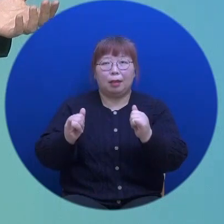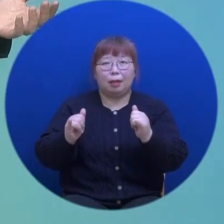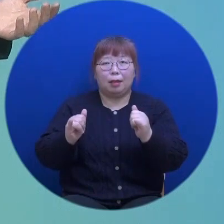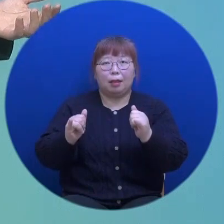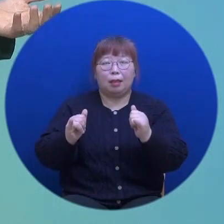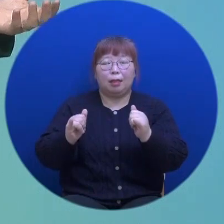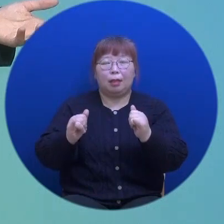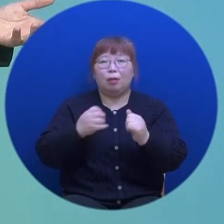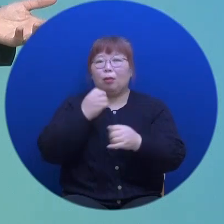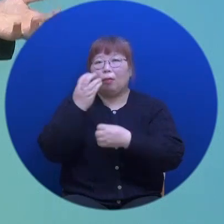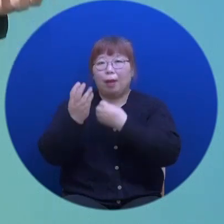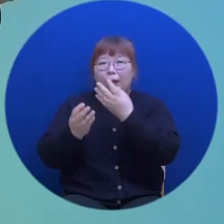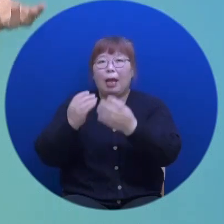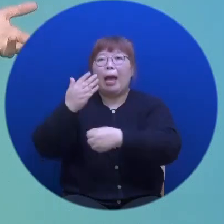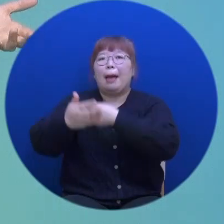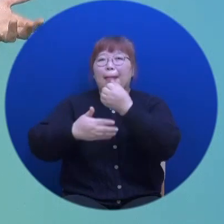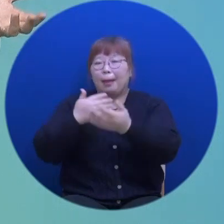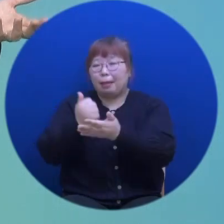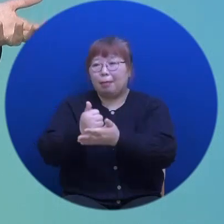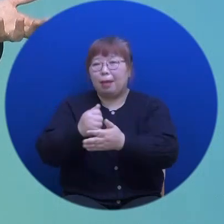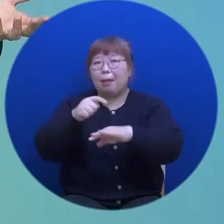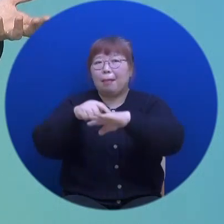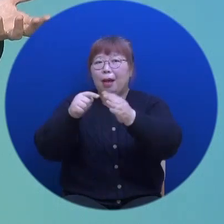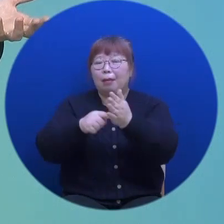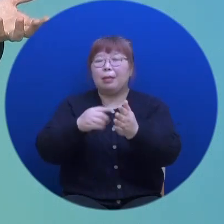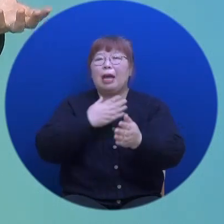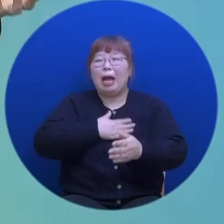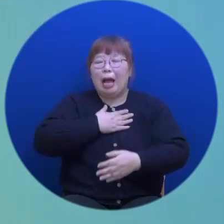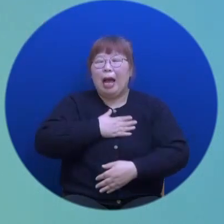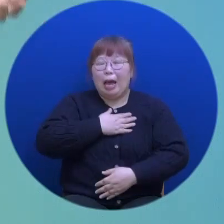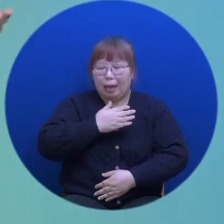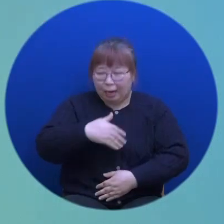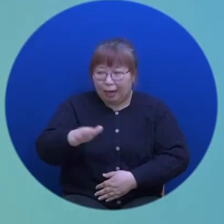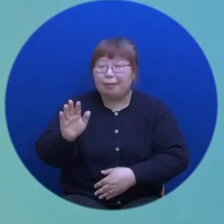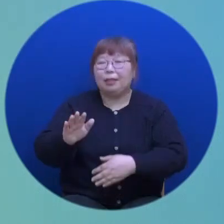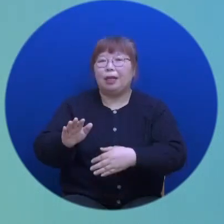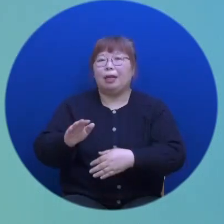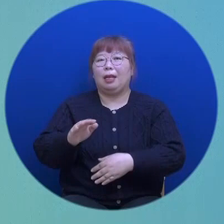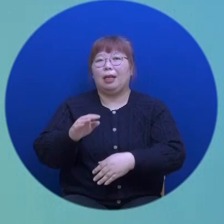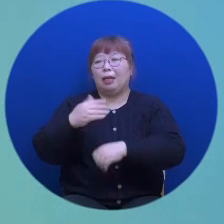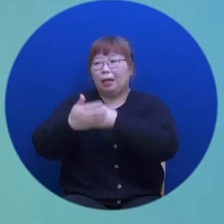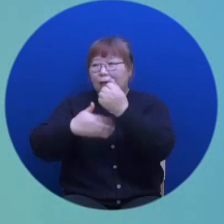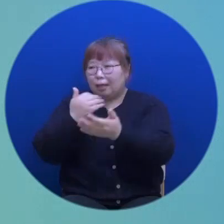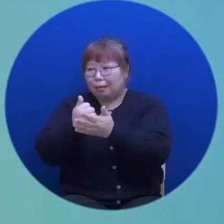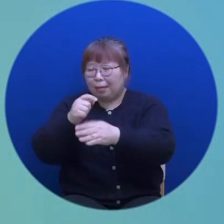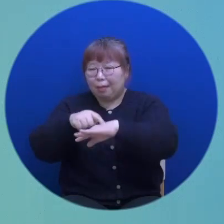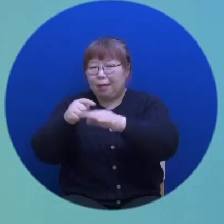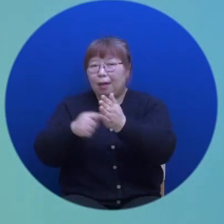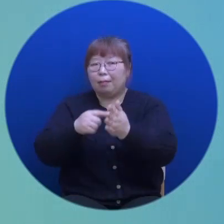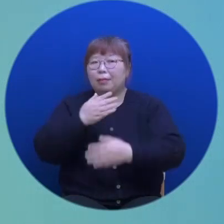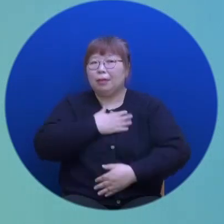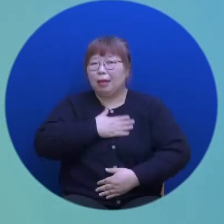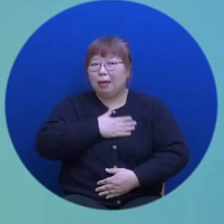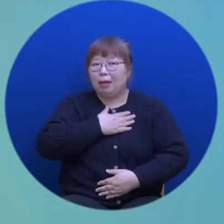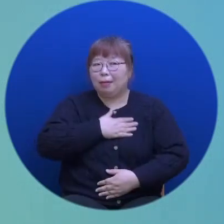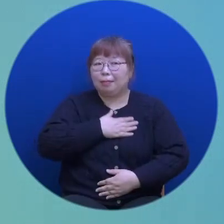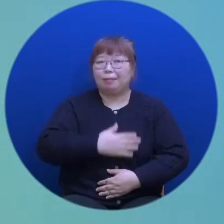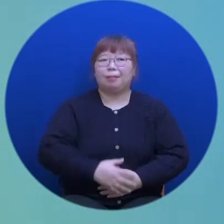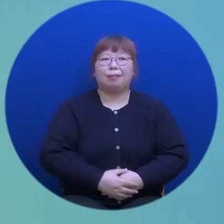좋겠어요. 하나님의 마음을 알아갑시다. 하나님의 마음을 알아갑시다.